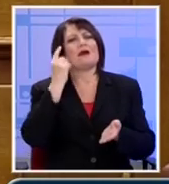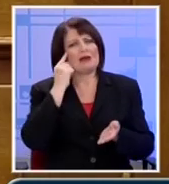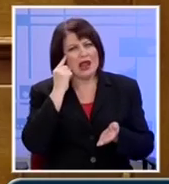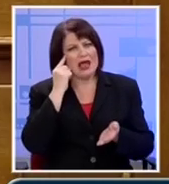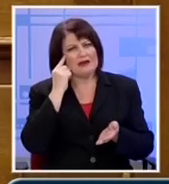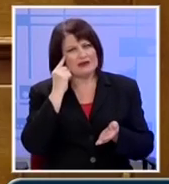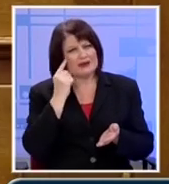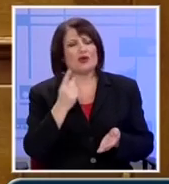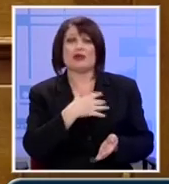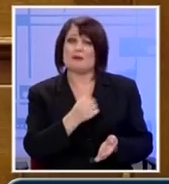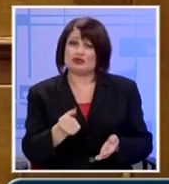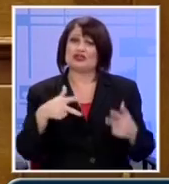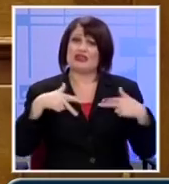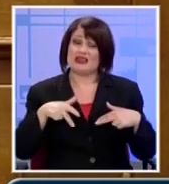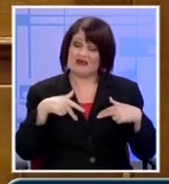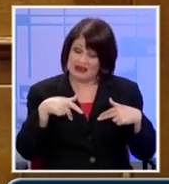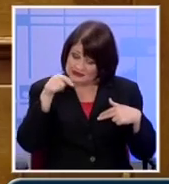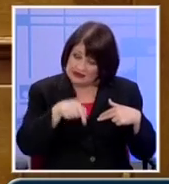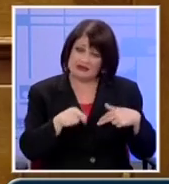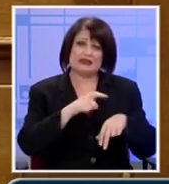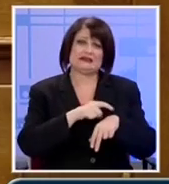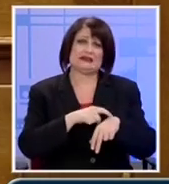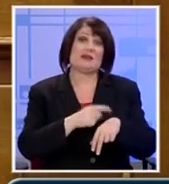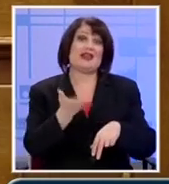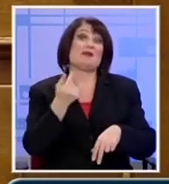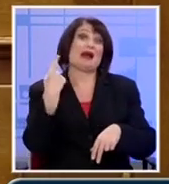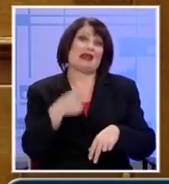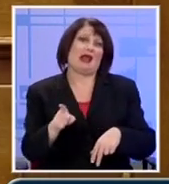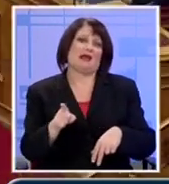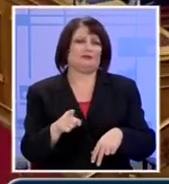πως άλλη αξιόπιστη κυβέρνηση για τον τόπο αυτή τη στιγμή δεν υπάρχει. Ευχαριστούμε πολύ.